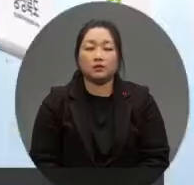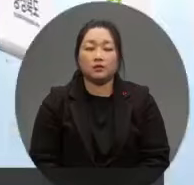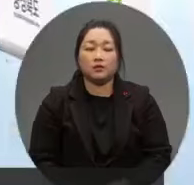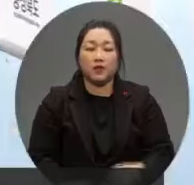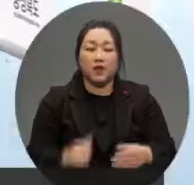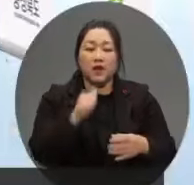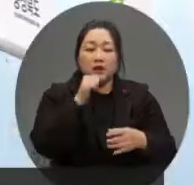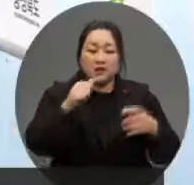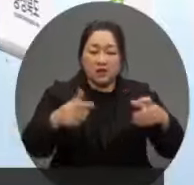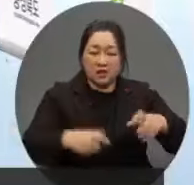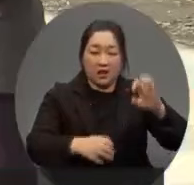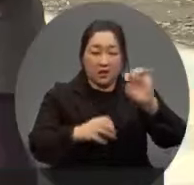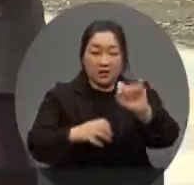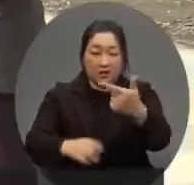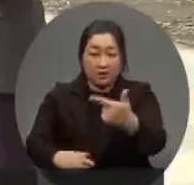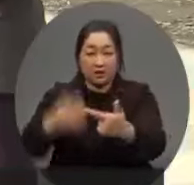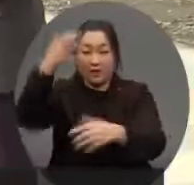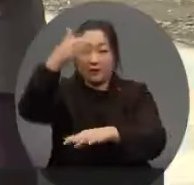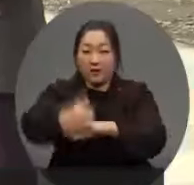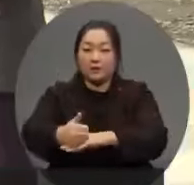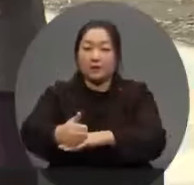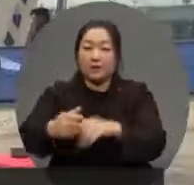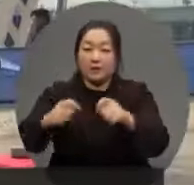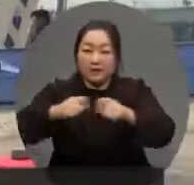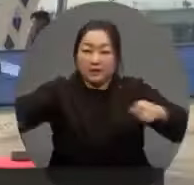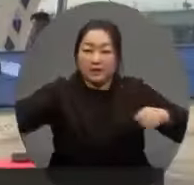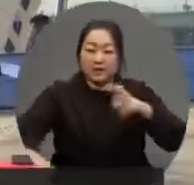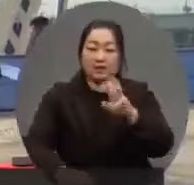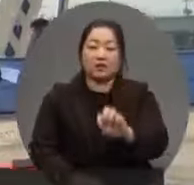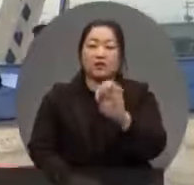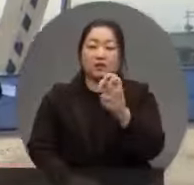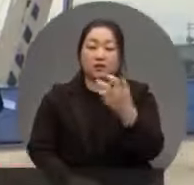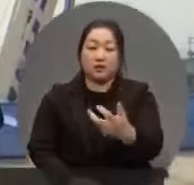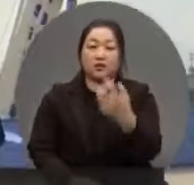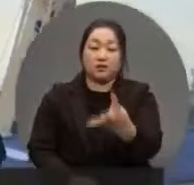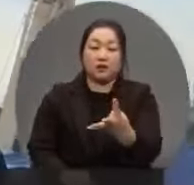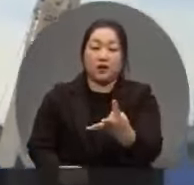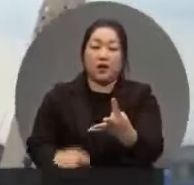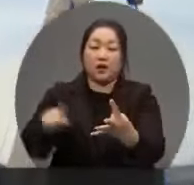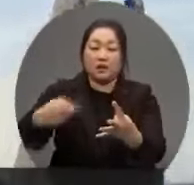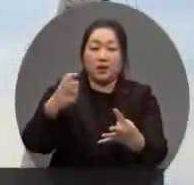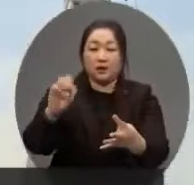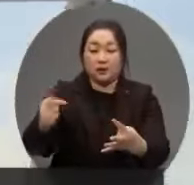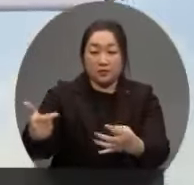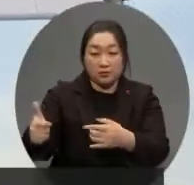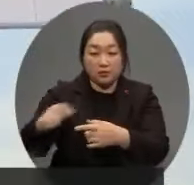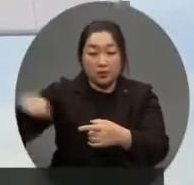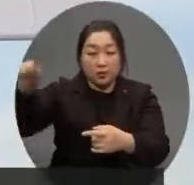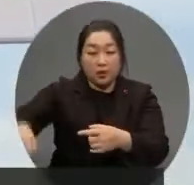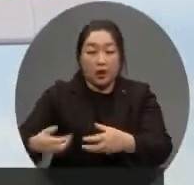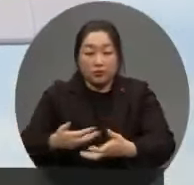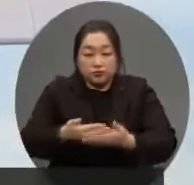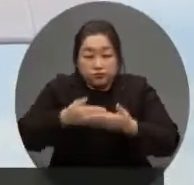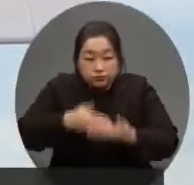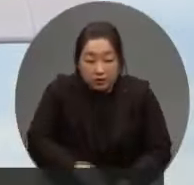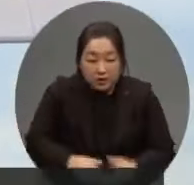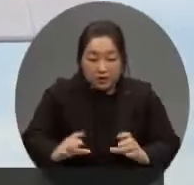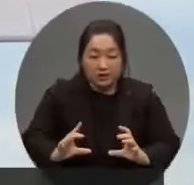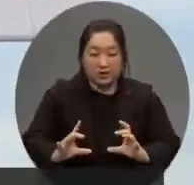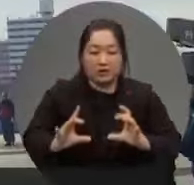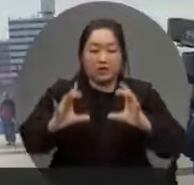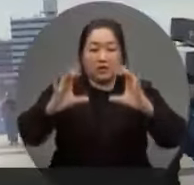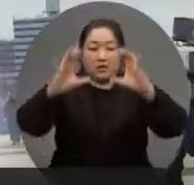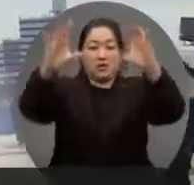16개 대들보 가운데 마지막, 길이 74m, 135톤짜리 육중한 트러스가 기둥 위로 서서히